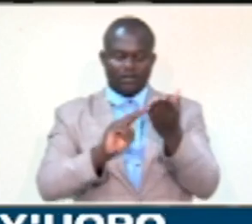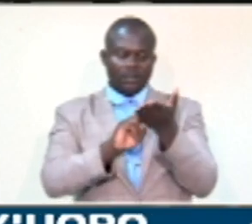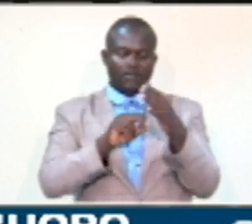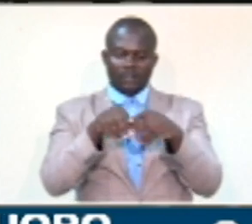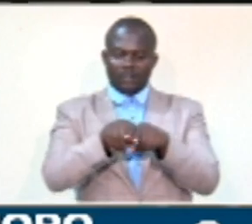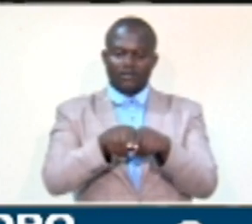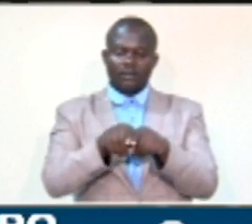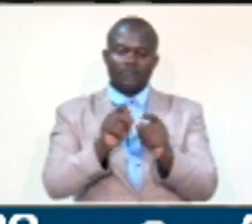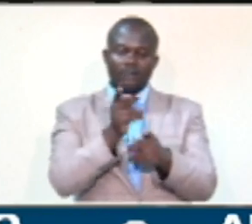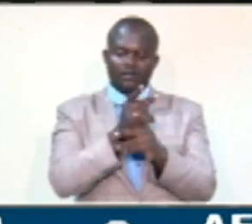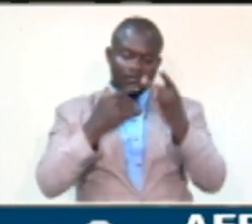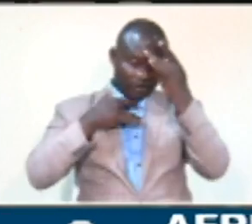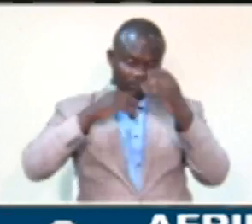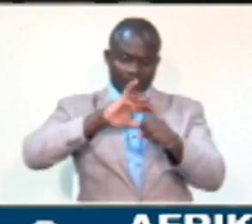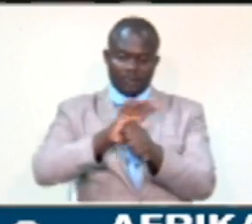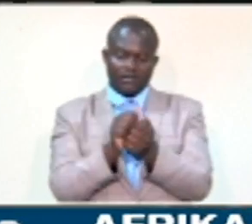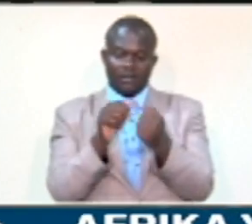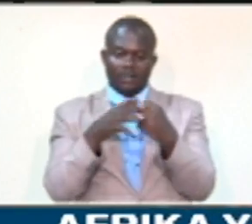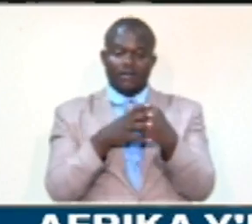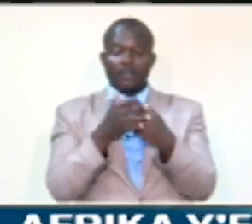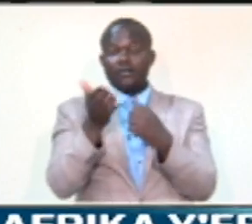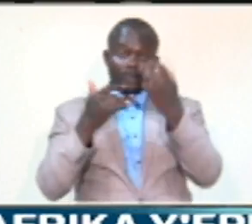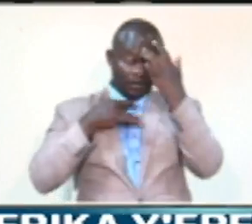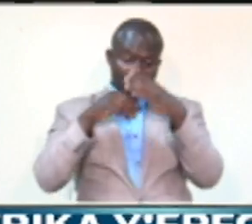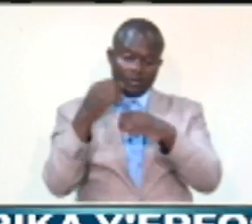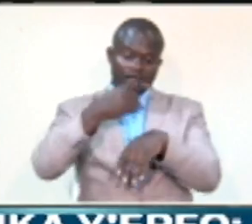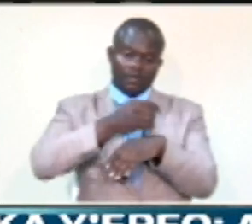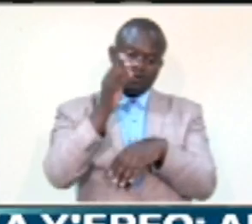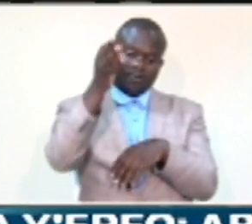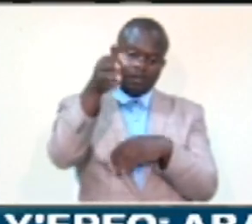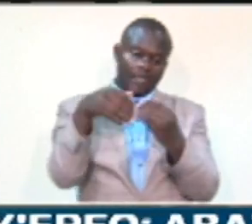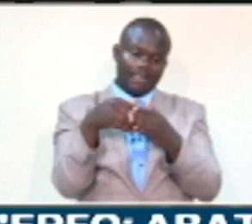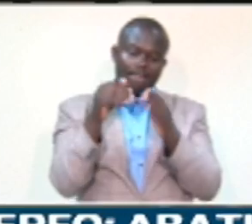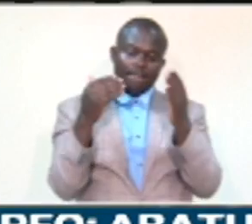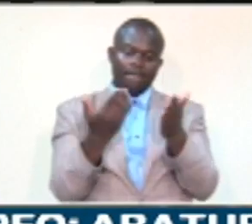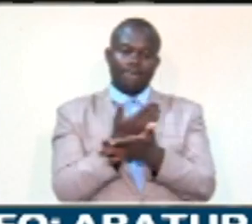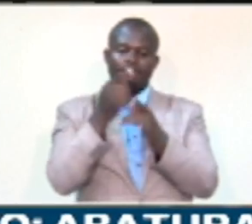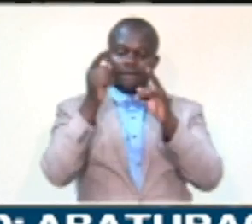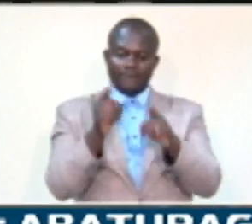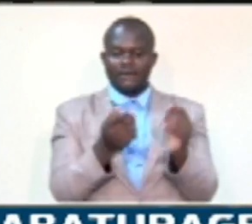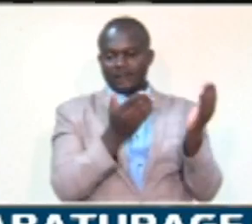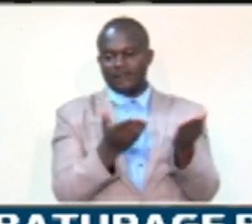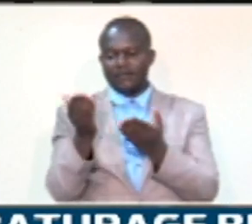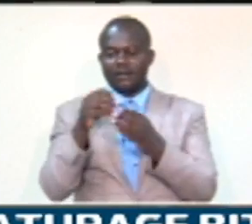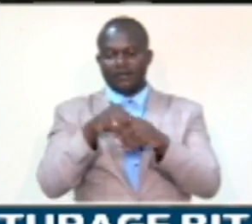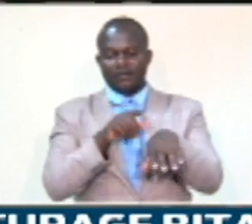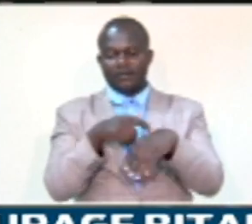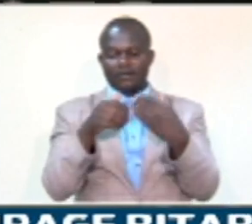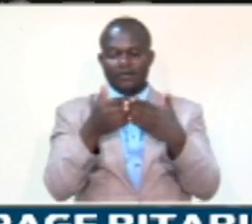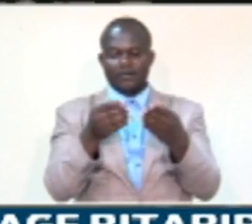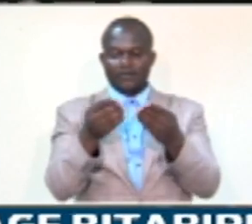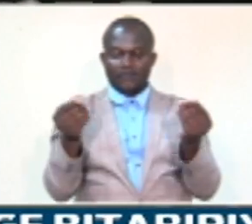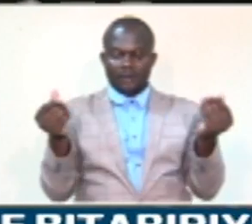COVID. Niho abarwayi mu minsi iri imbere abashyashya baje niho tuzatwakirira mu gihe abangaba bamara gukira